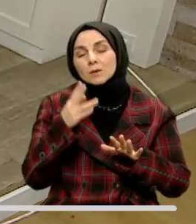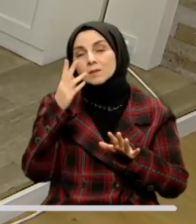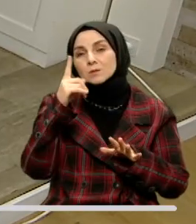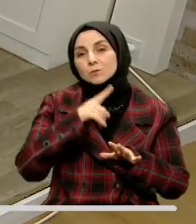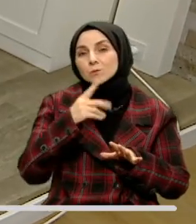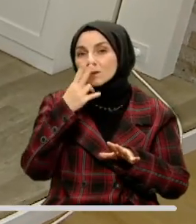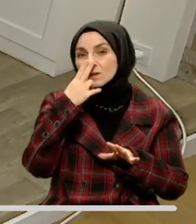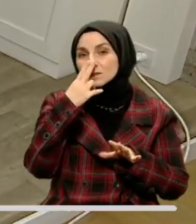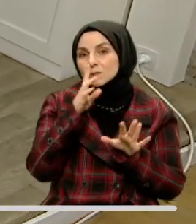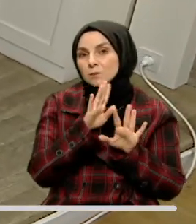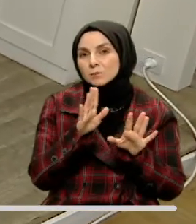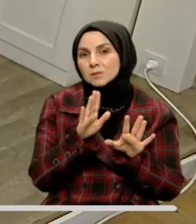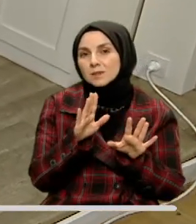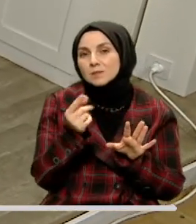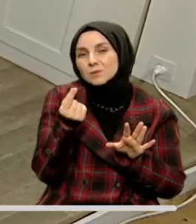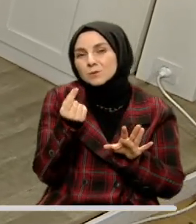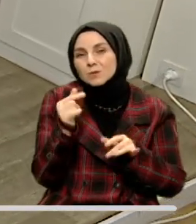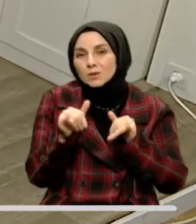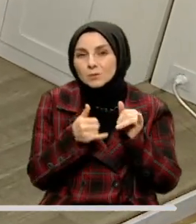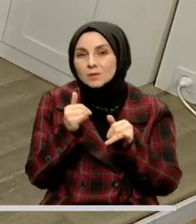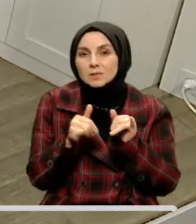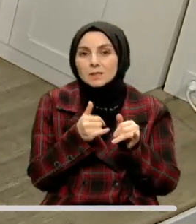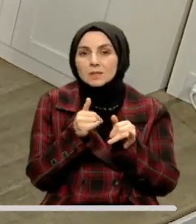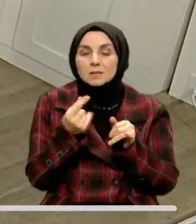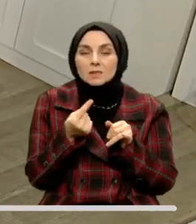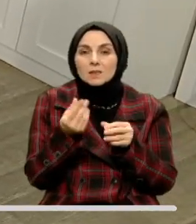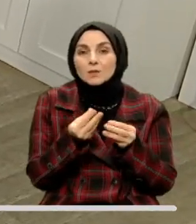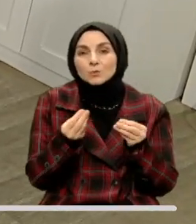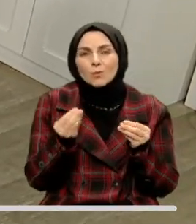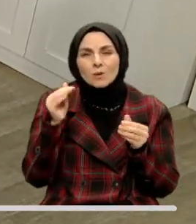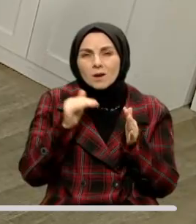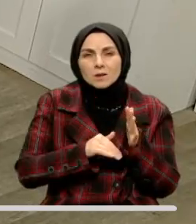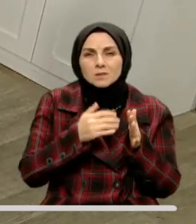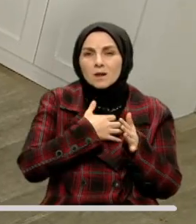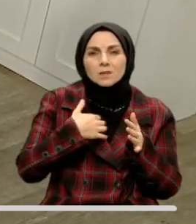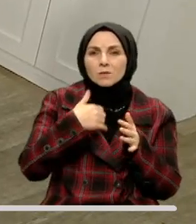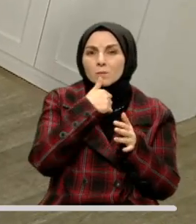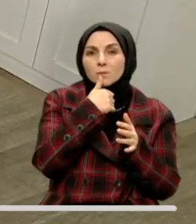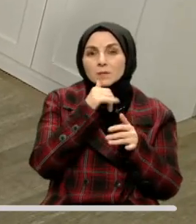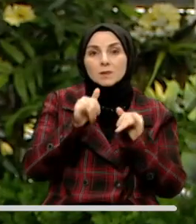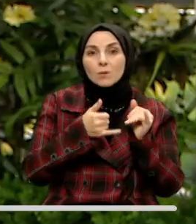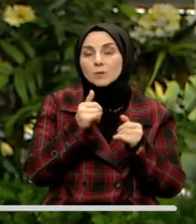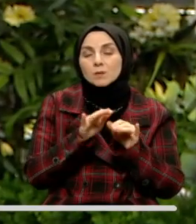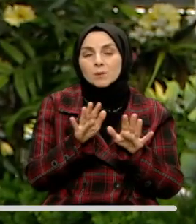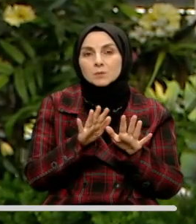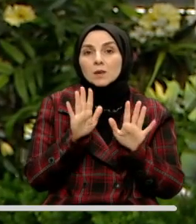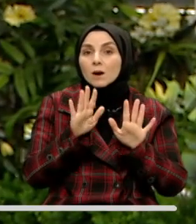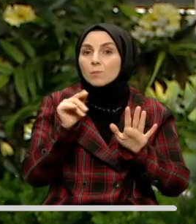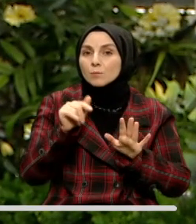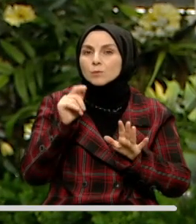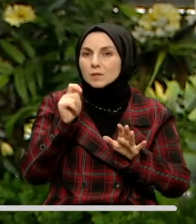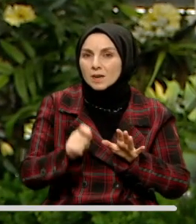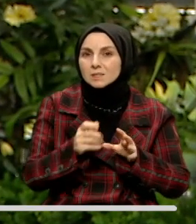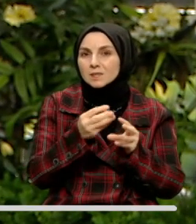alışmamışlar. Küçüklükte oynadıkları görüntüler çok az. Anne babalarıyla oynamamışlar. Ama bu gerçekten çok keyifli